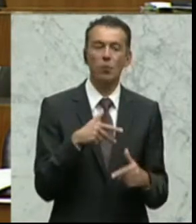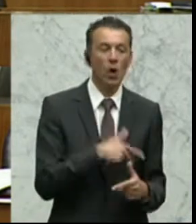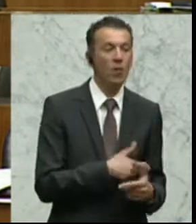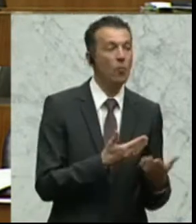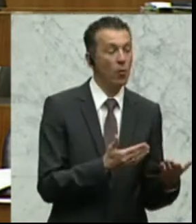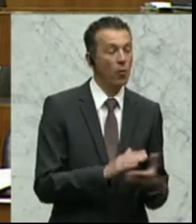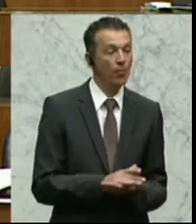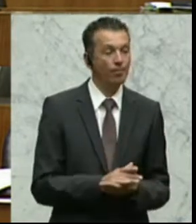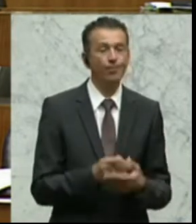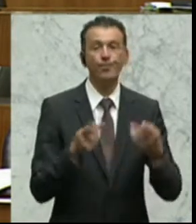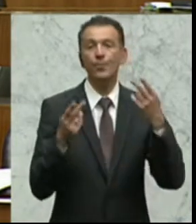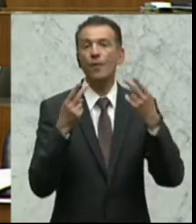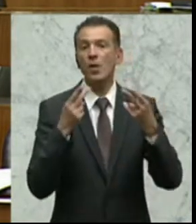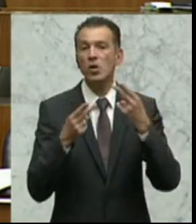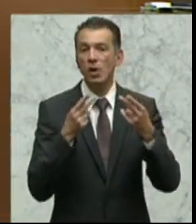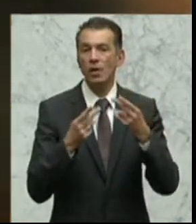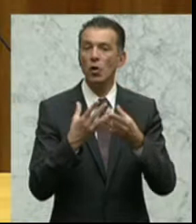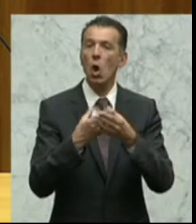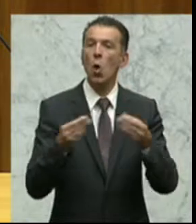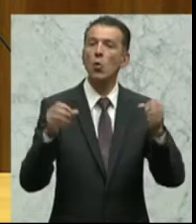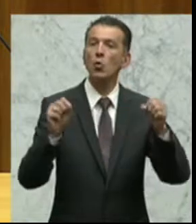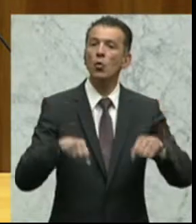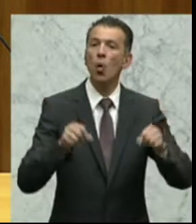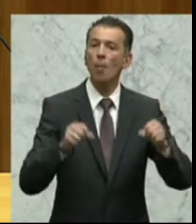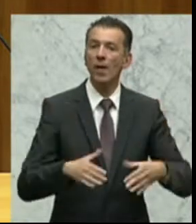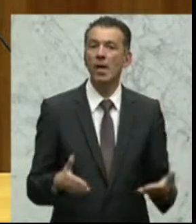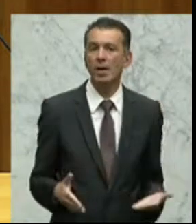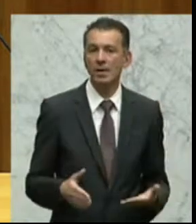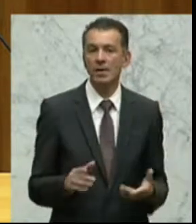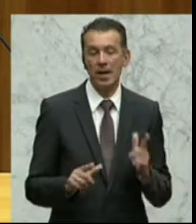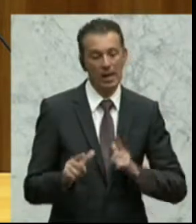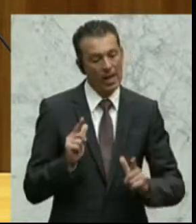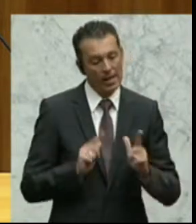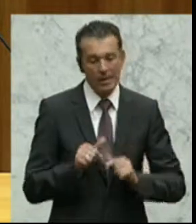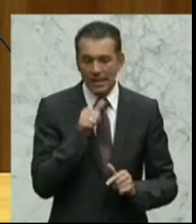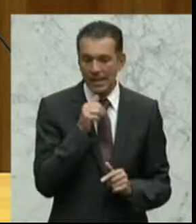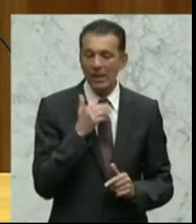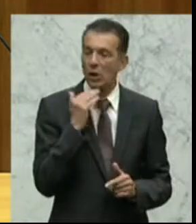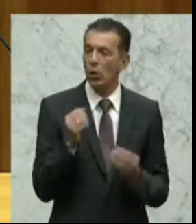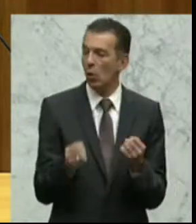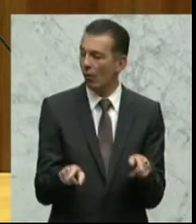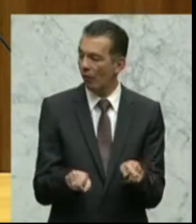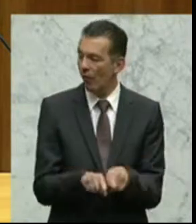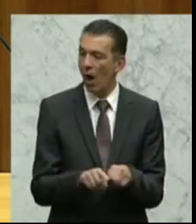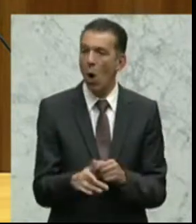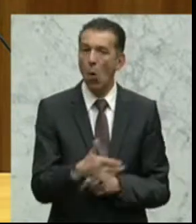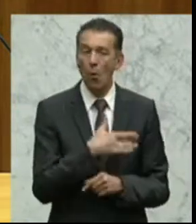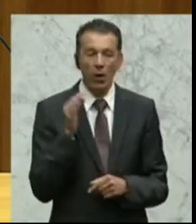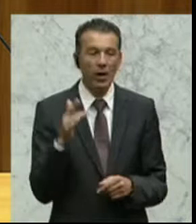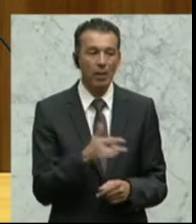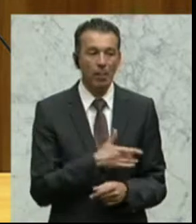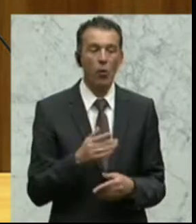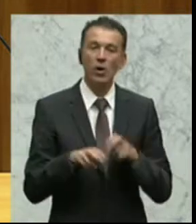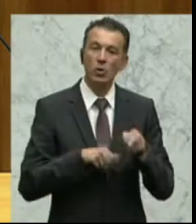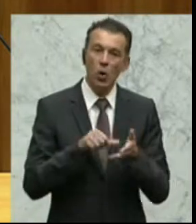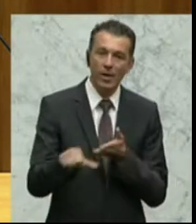schaut es jetzt aus mit der Lösungskompetenz? Es reicht nicht aus, bedauerlicherweise, und ich hoffe auch den Bürgerinnen und Bürgern und Steuerzahlerinnen